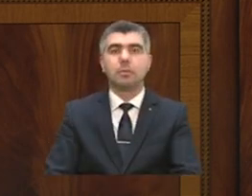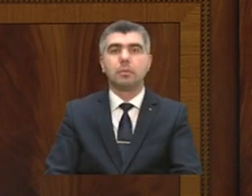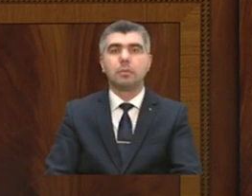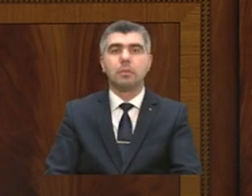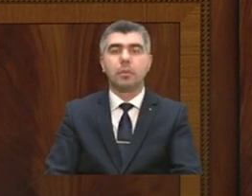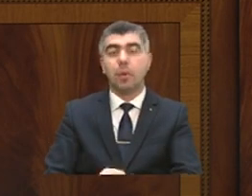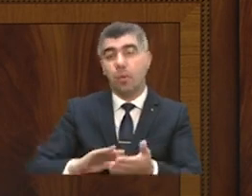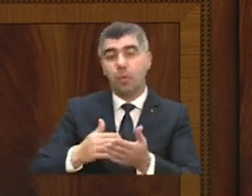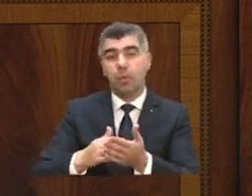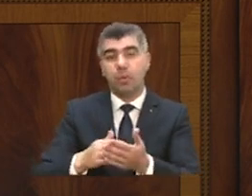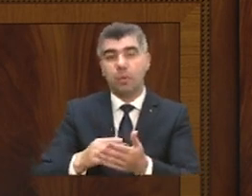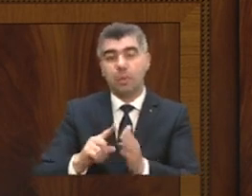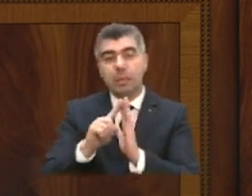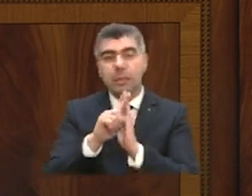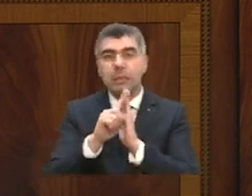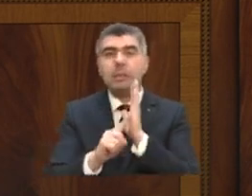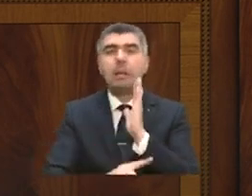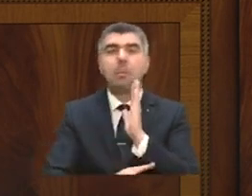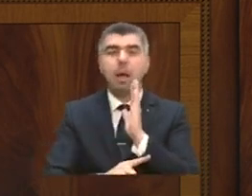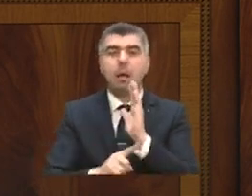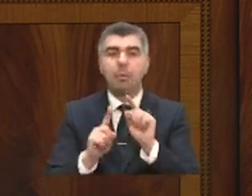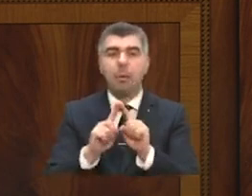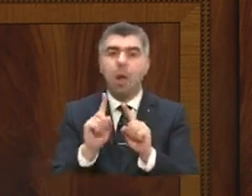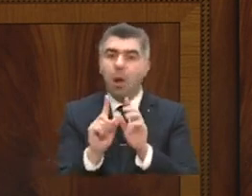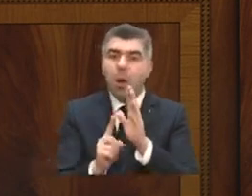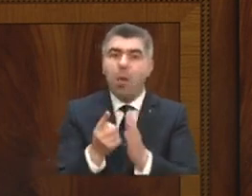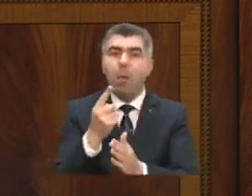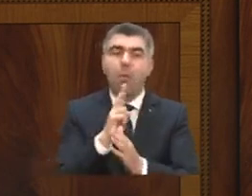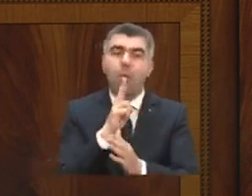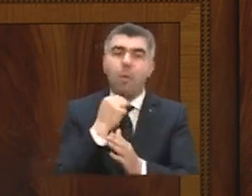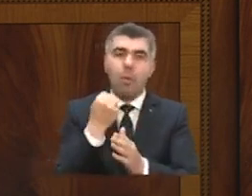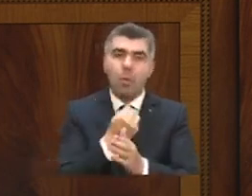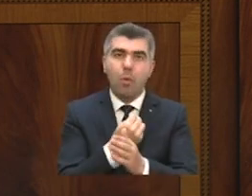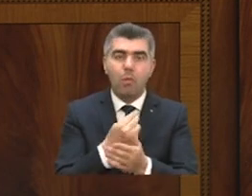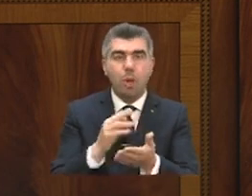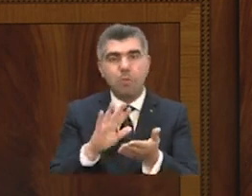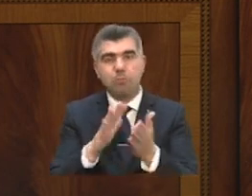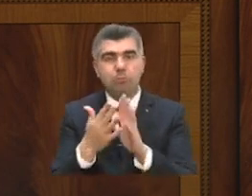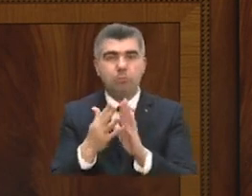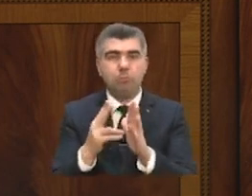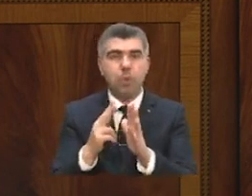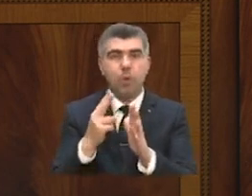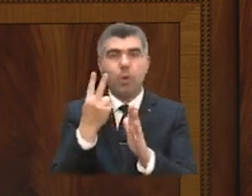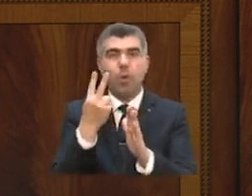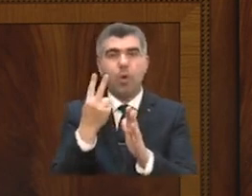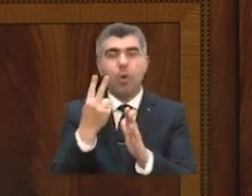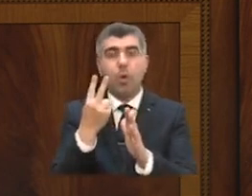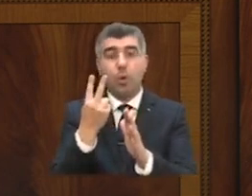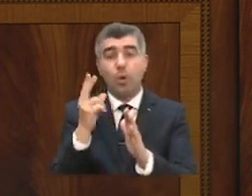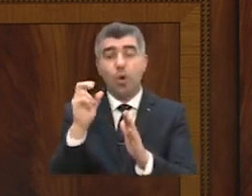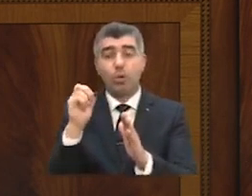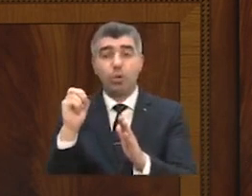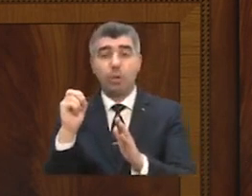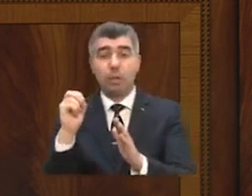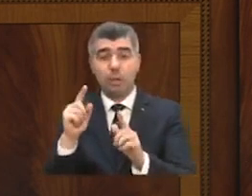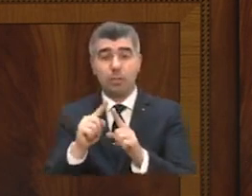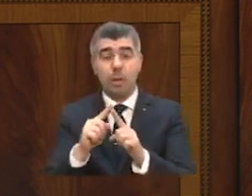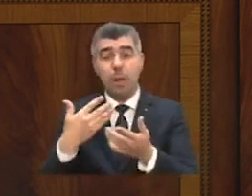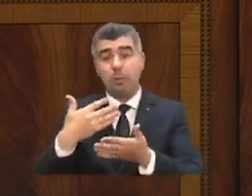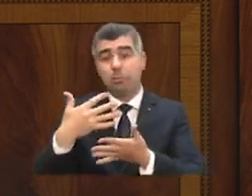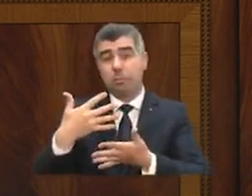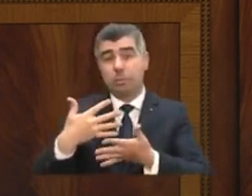من خلال المصادقة وفي ظرف الأسابيع الأولى من عمر الحكومة على ما يقل عن 20 مرسوما تستهدف